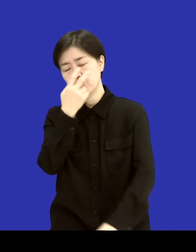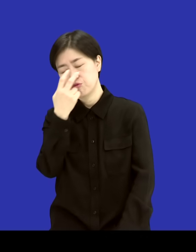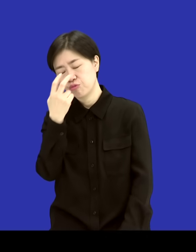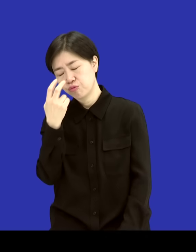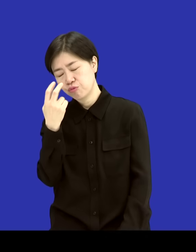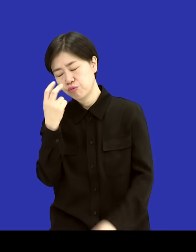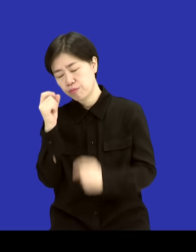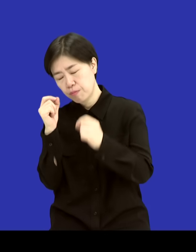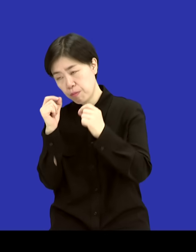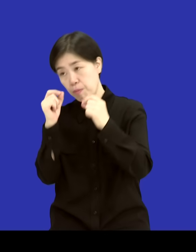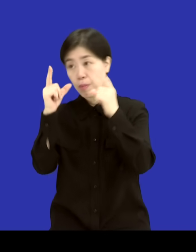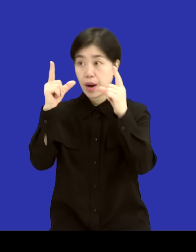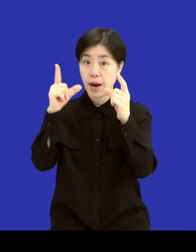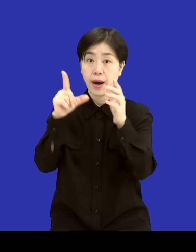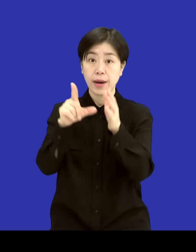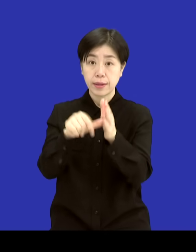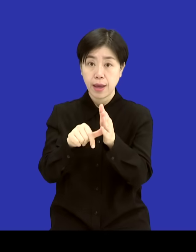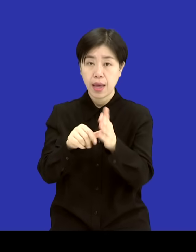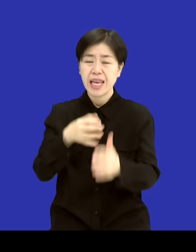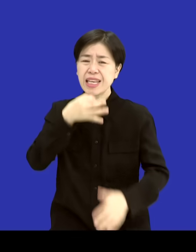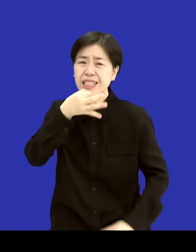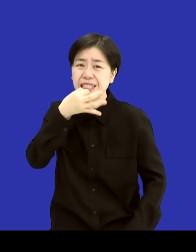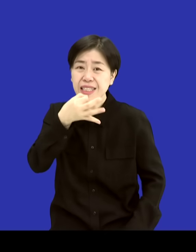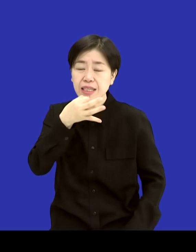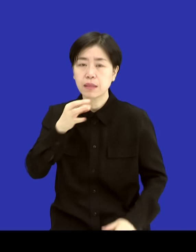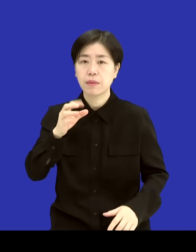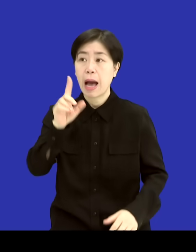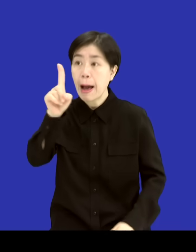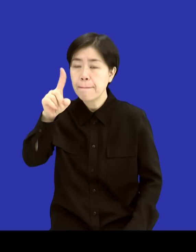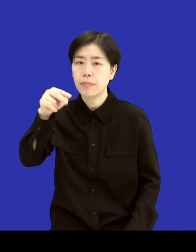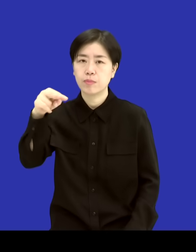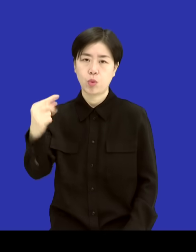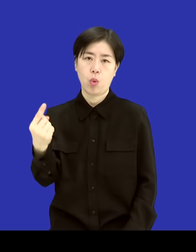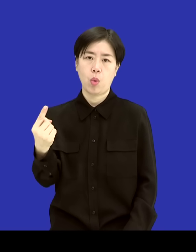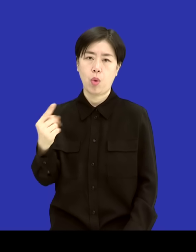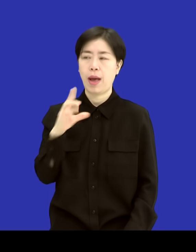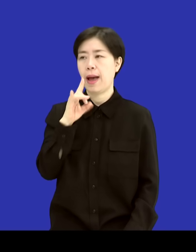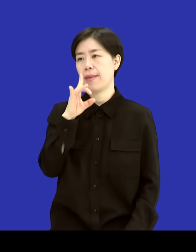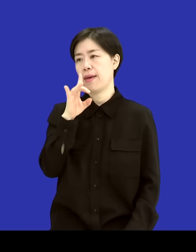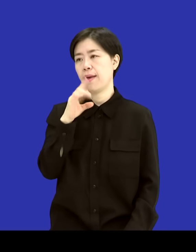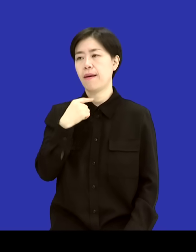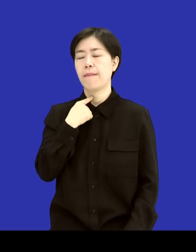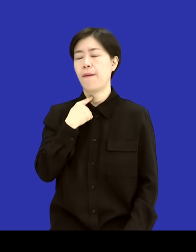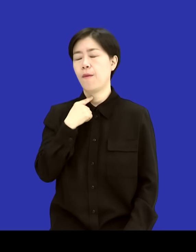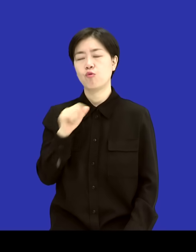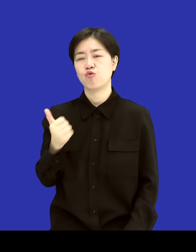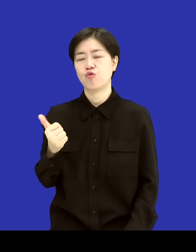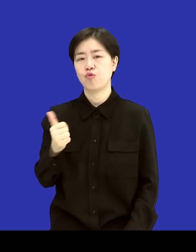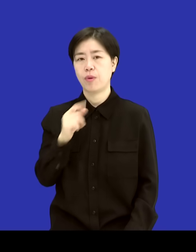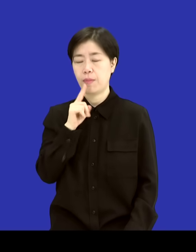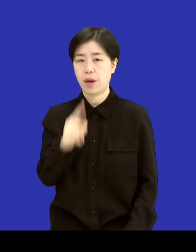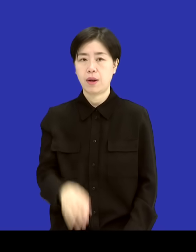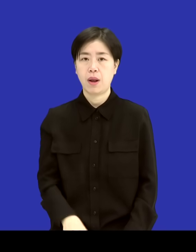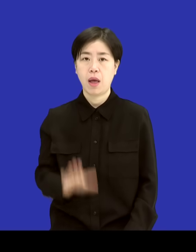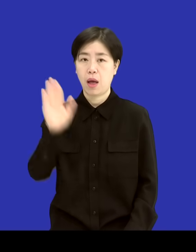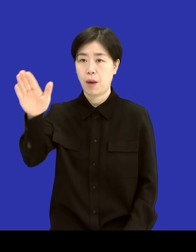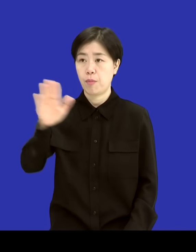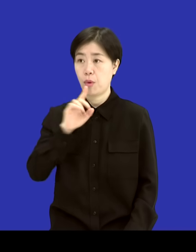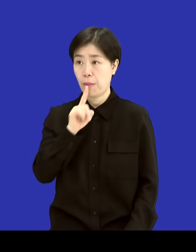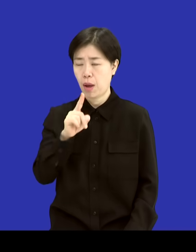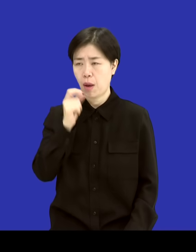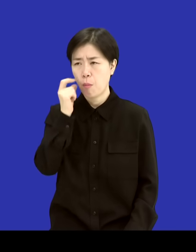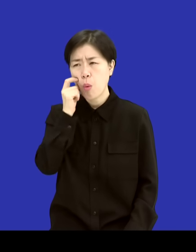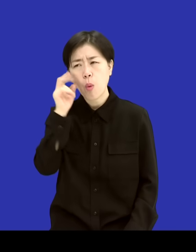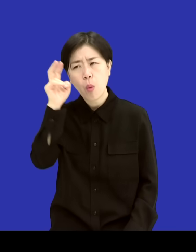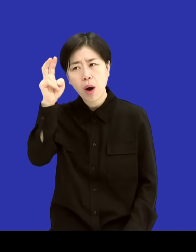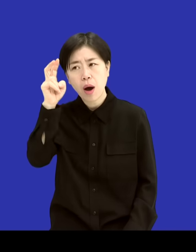만약에 뭐 아니면 뭐 기침 이거 한 번만이라도 하면 이거 다 이제 아예 말도 못할 수도 있고 그런